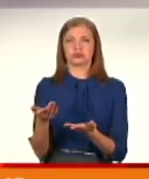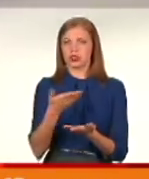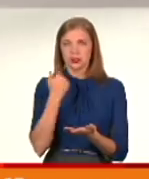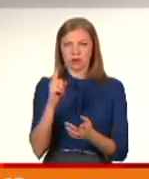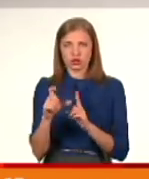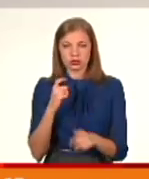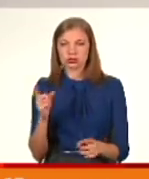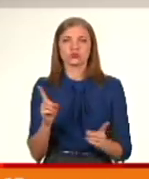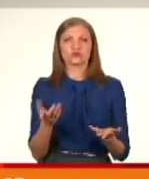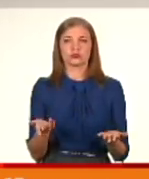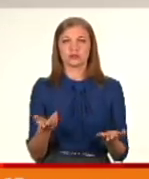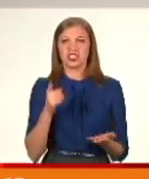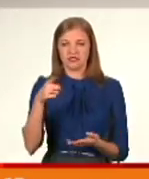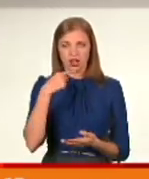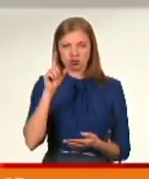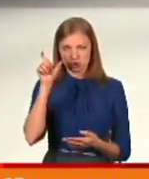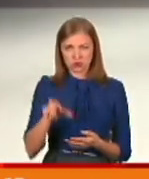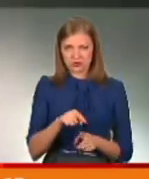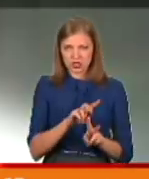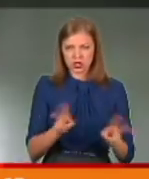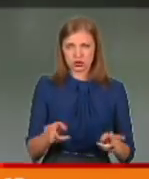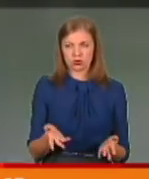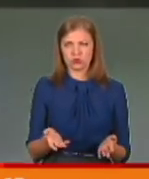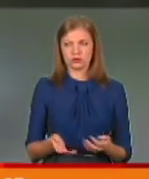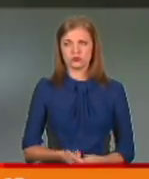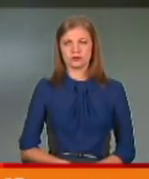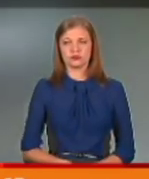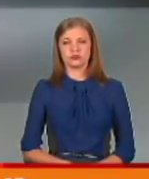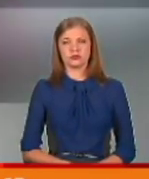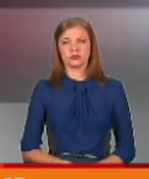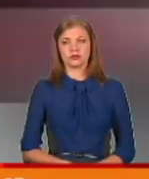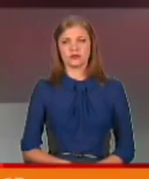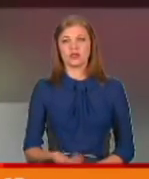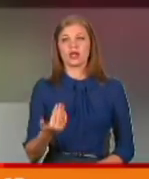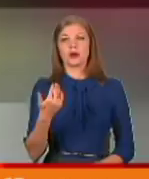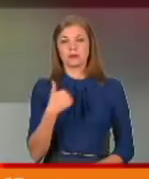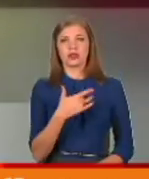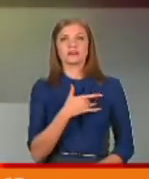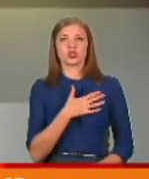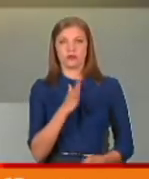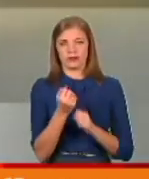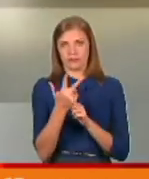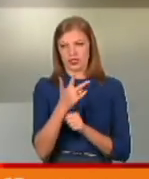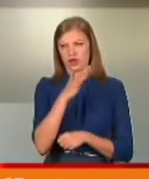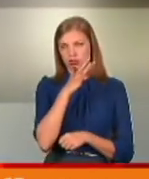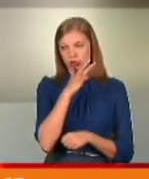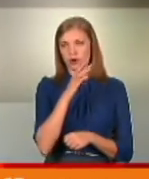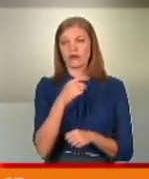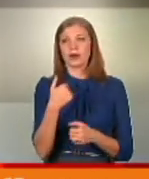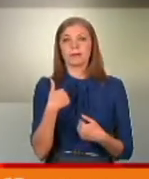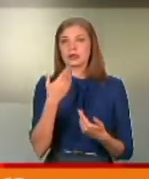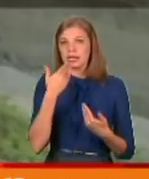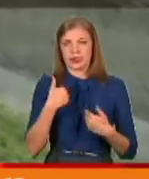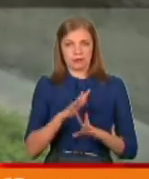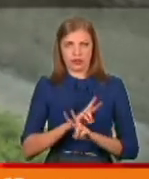немає що сказати чи що? І ви кажете, що він вам ніхто? Вони встановили строки. Не давали згоди. Не